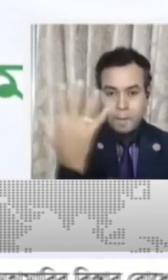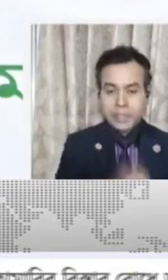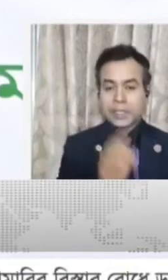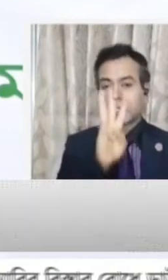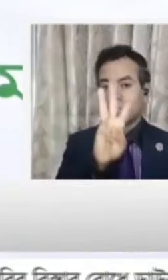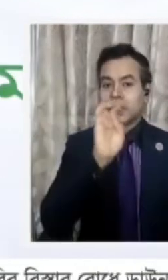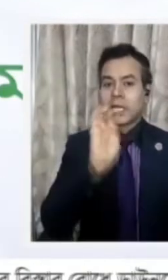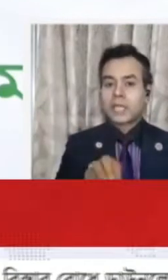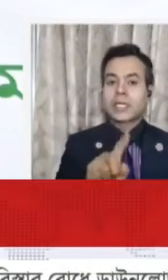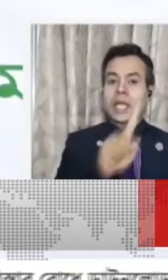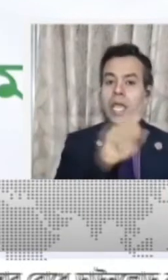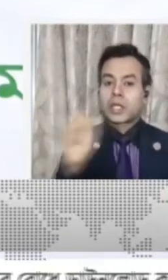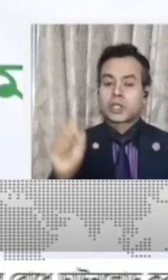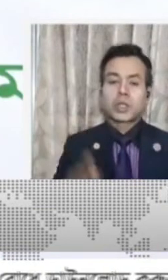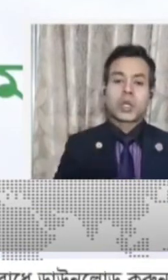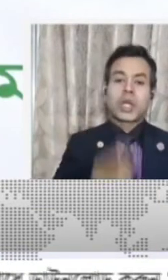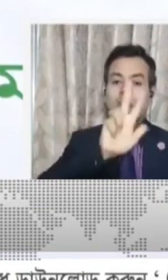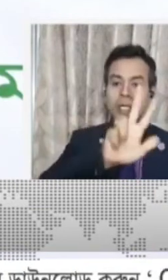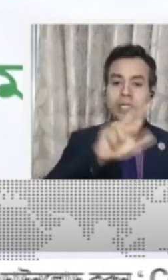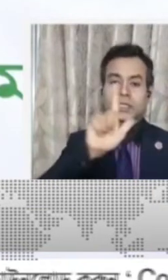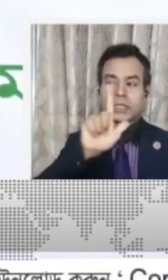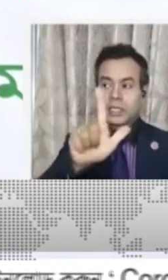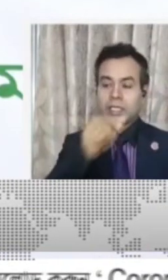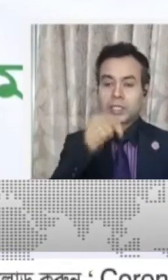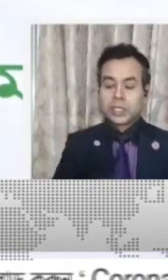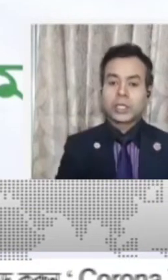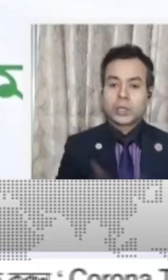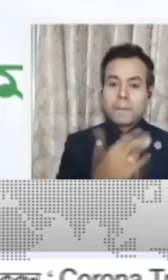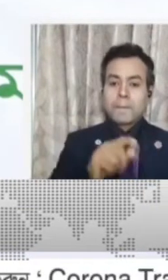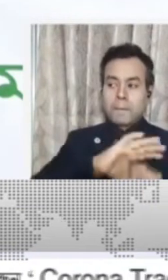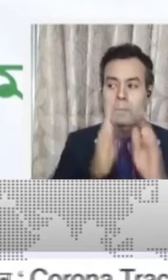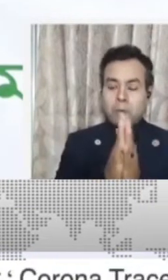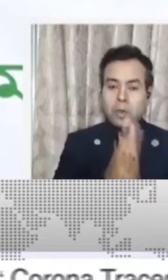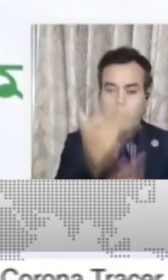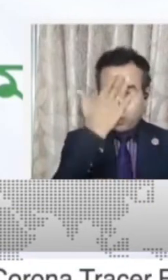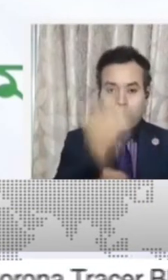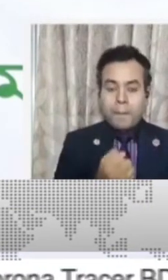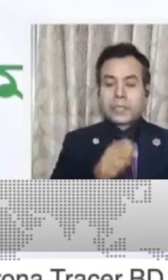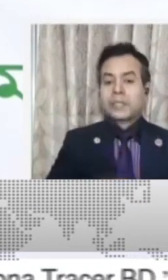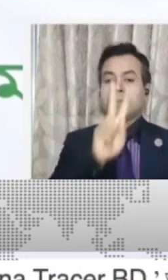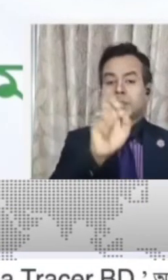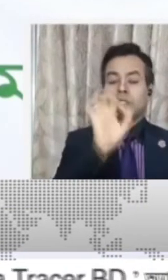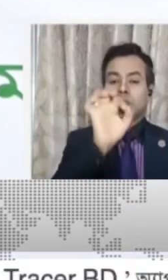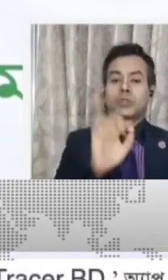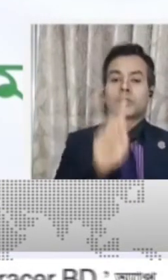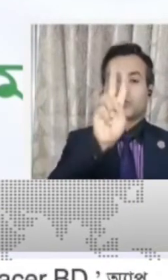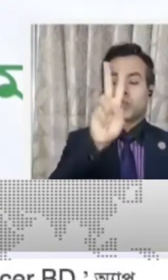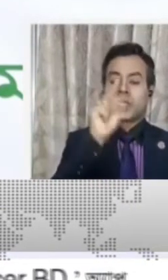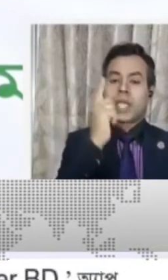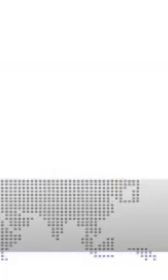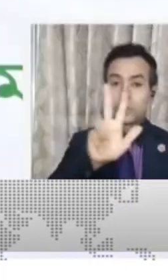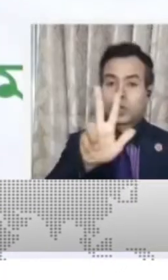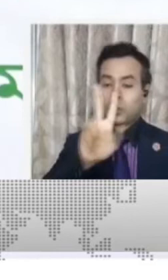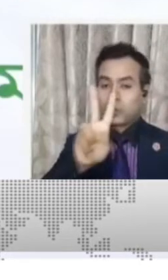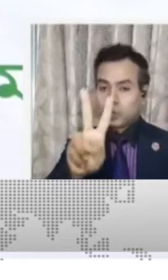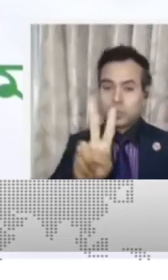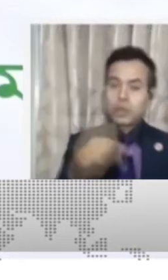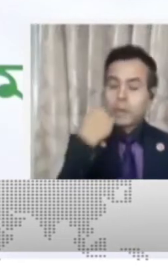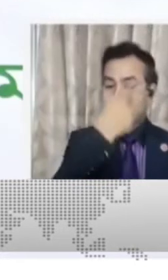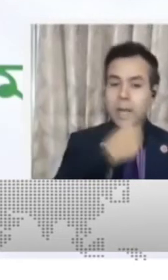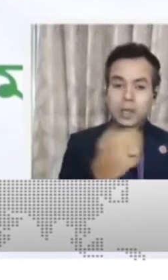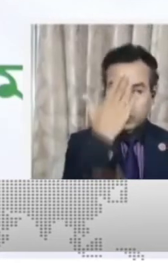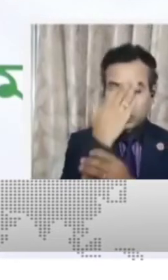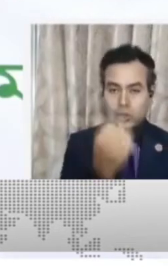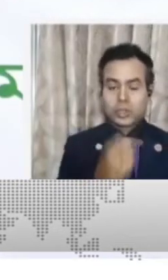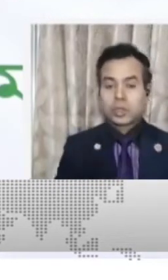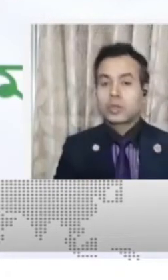৪,৫৭,৩৩২টি নমুনা এবং গত চব্বিশ ঘন্টায় যা পরীক্ষা হয়েছে তাতে শনাক্ত হয়েছে ৩১৮৭ জন এবং এ